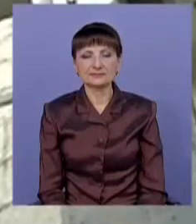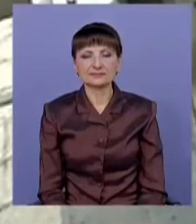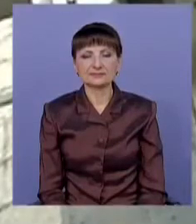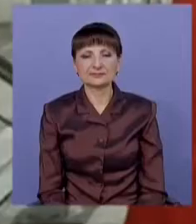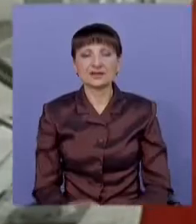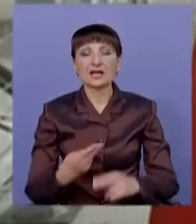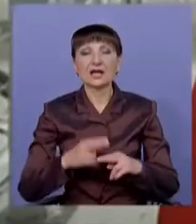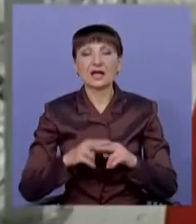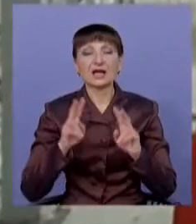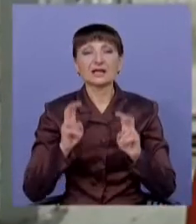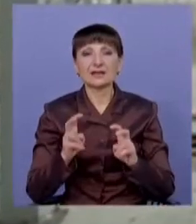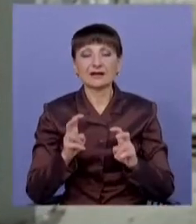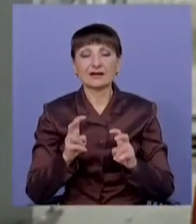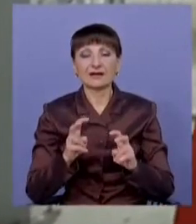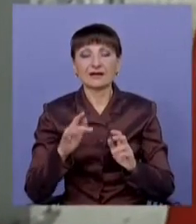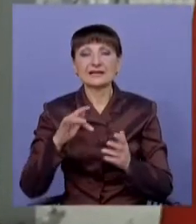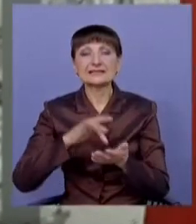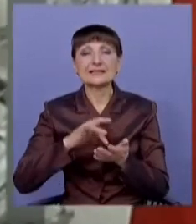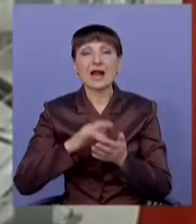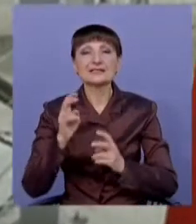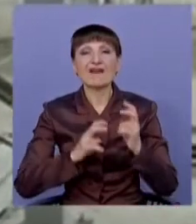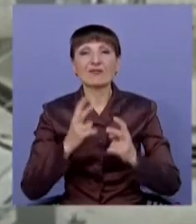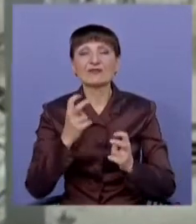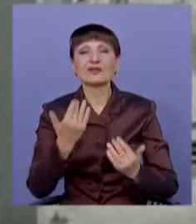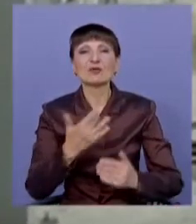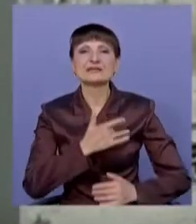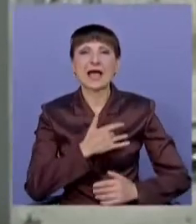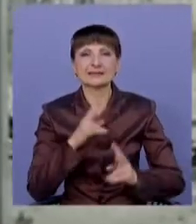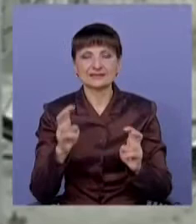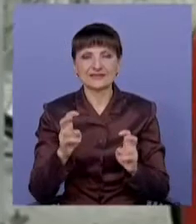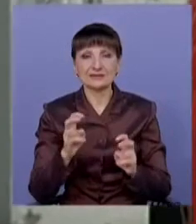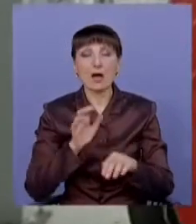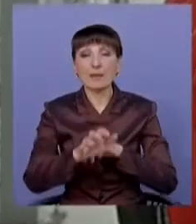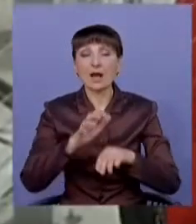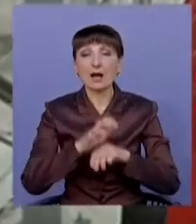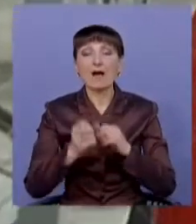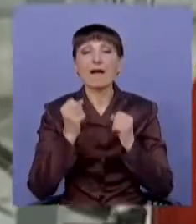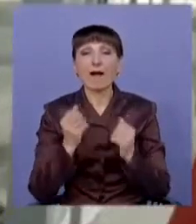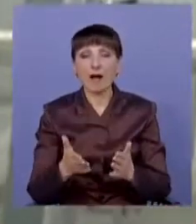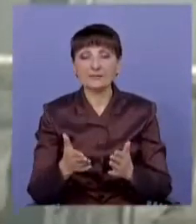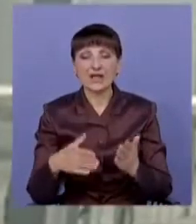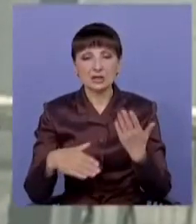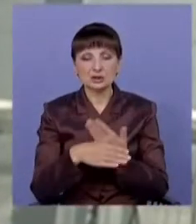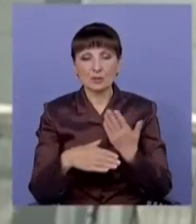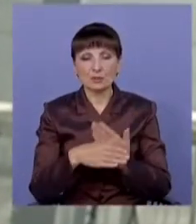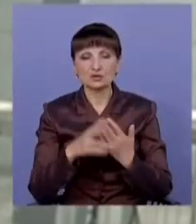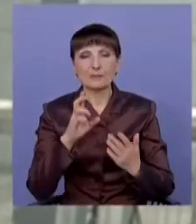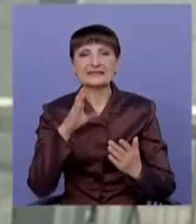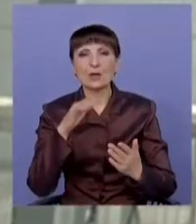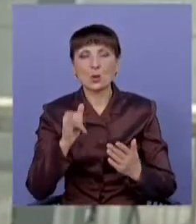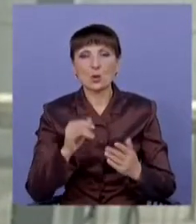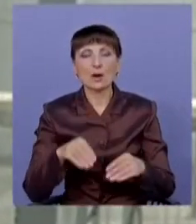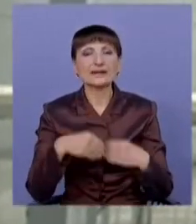Это сердце этого завода. Вот. Как происходит продукция? С помощью БСУ